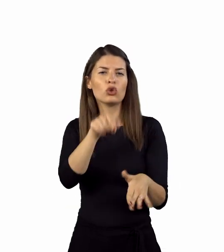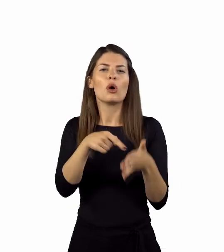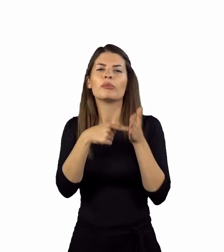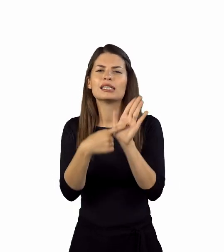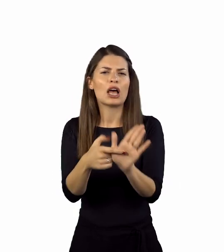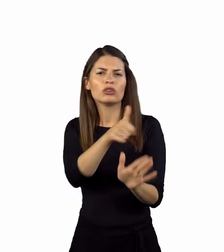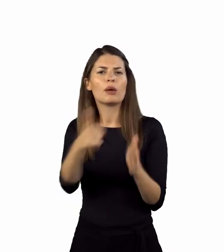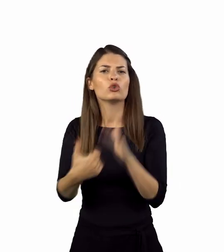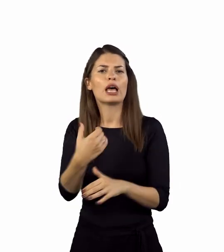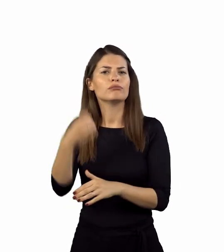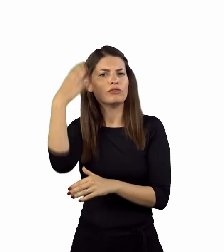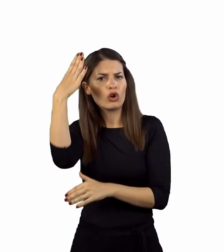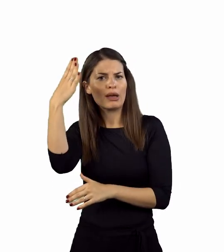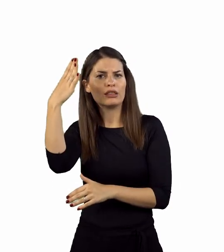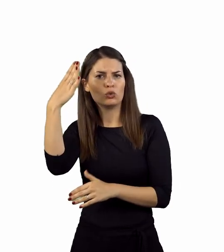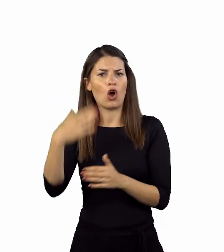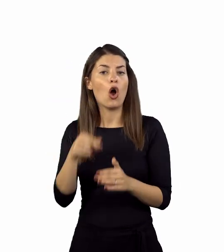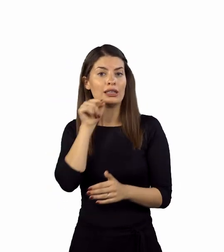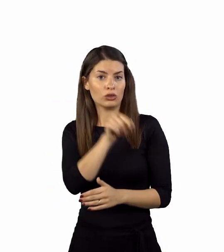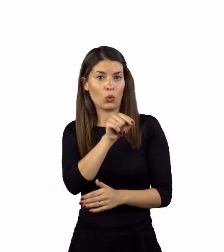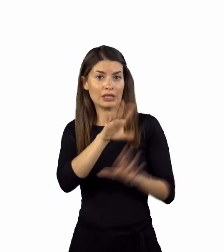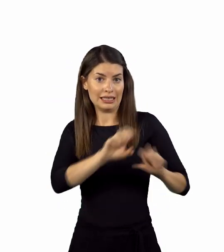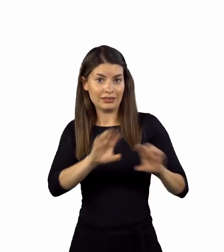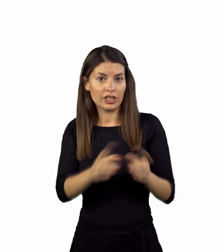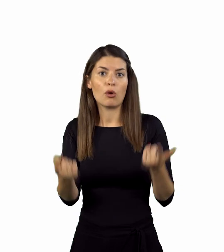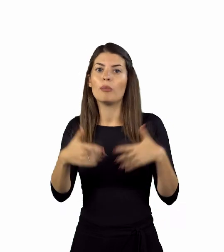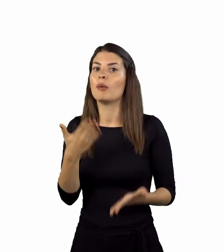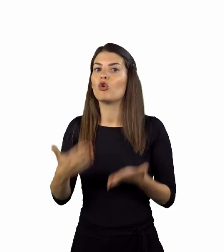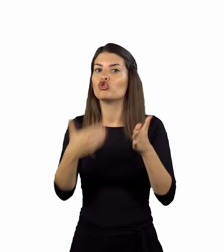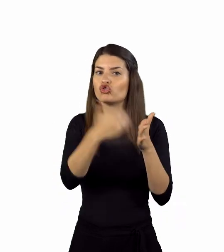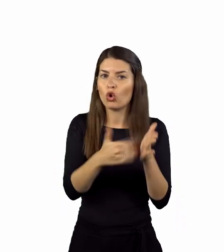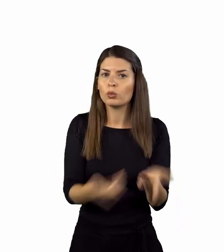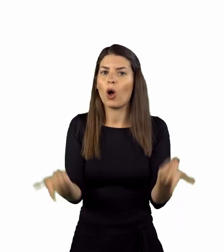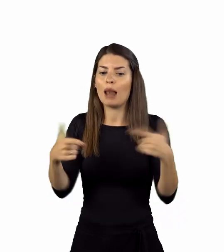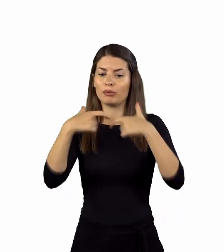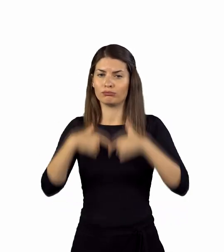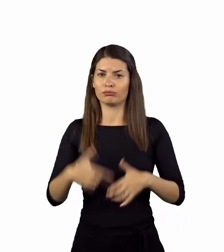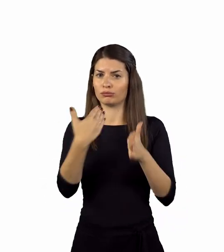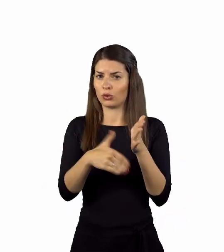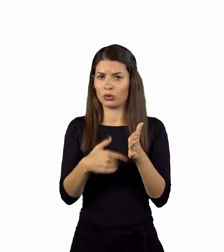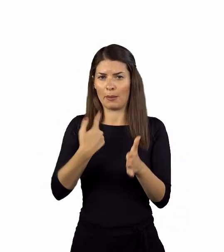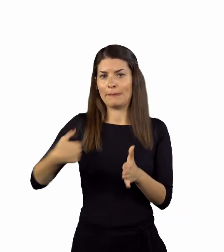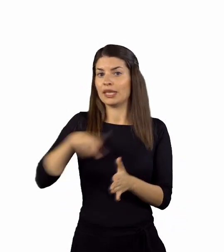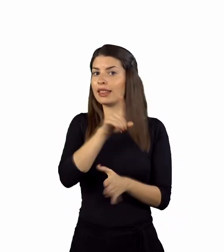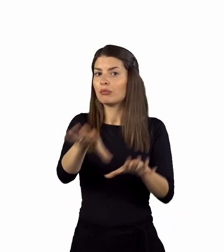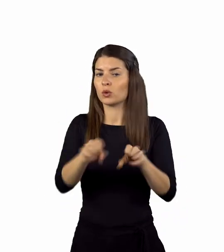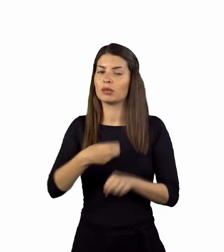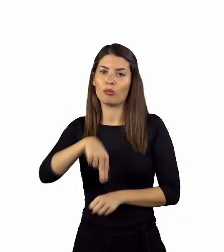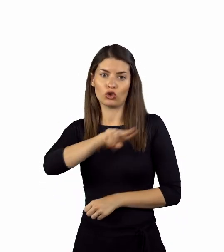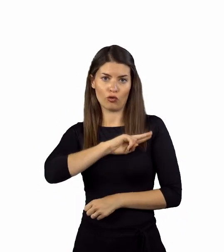simbolično in so zgolj informativnega značaja. Za njihovo izvedbo morebitno nastalo škodo in poškodbe naročnik filma ne prevzema